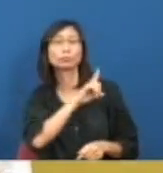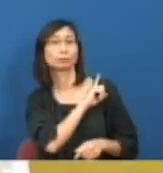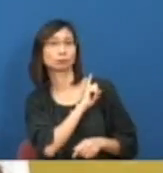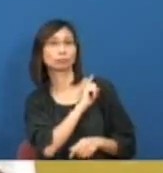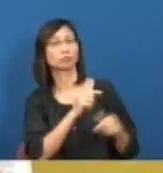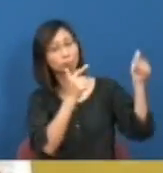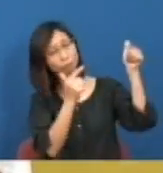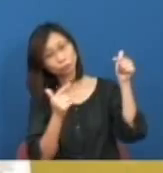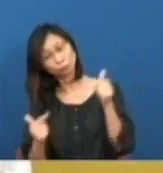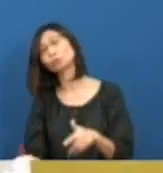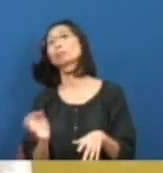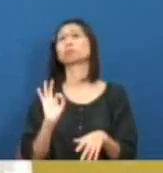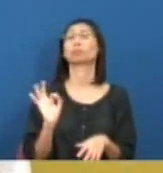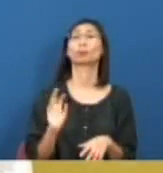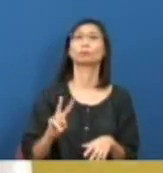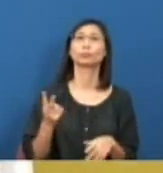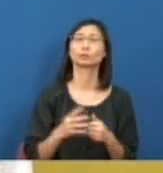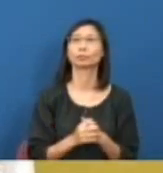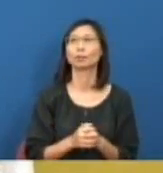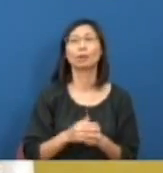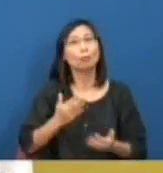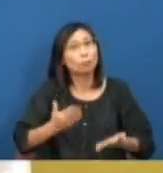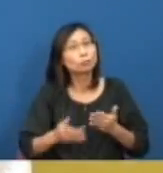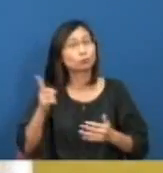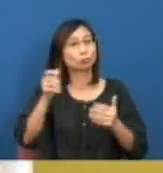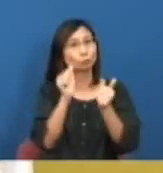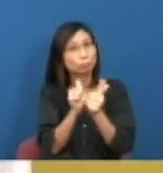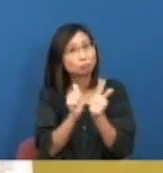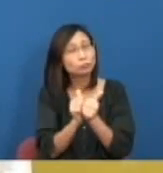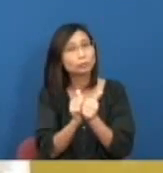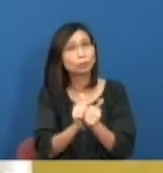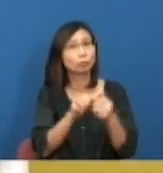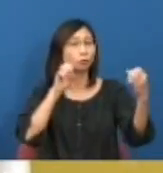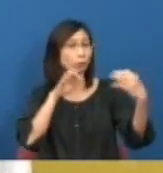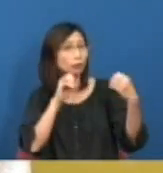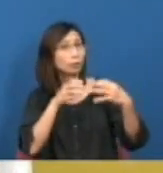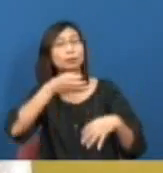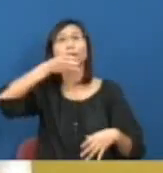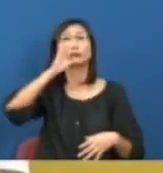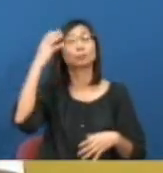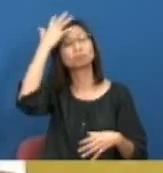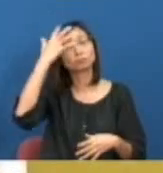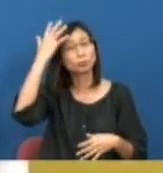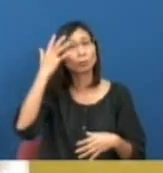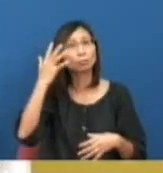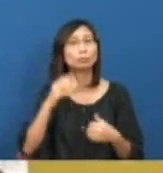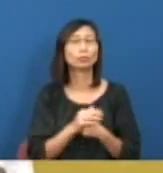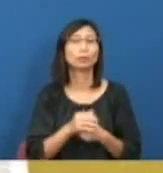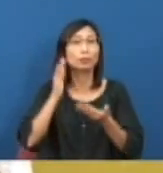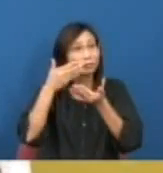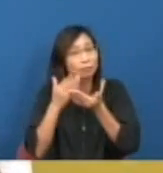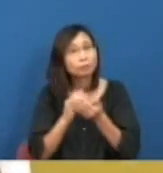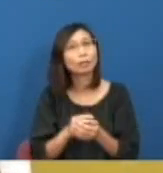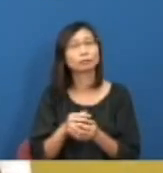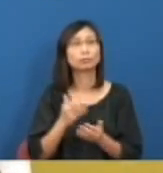佢同佢嘅朋友喺度閒聊、吹水、食飯、飲茶、飲酒嘅時候講，可能係一以貫之。咁但係